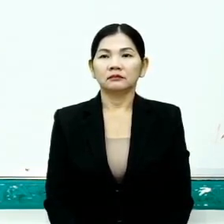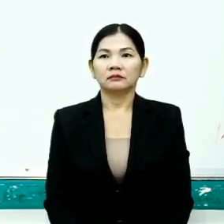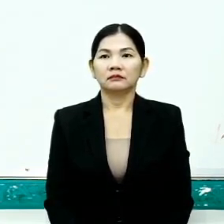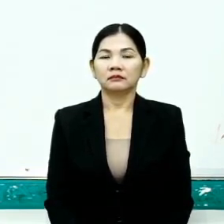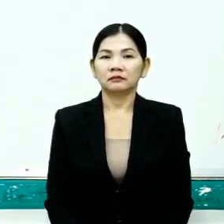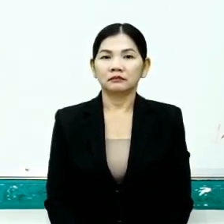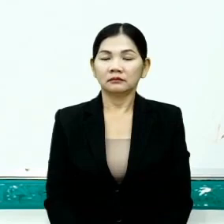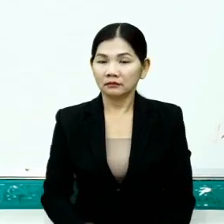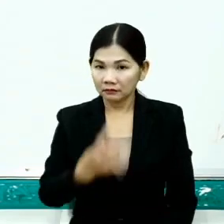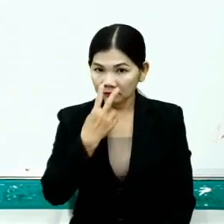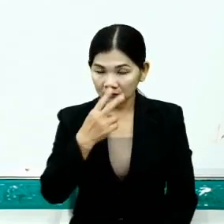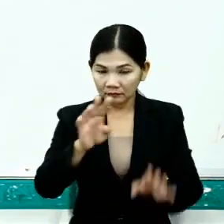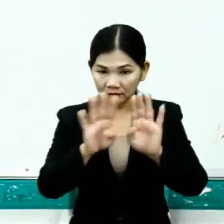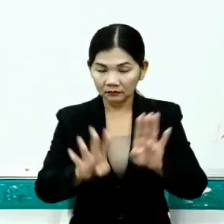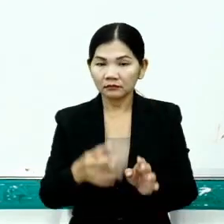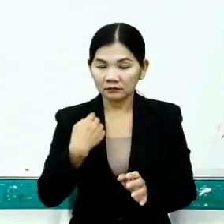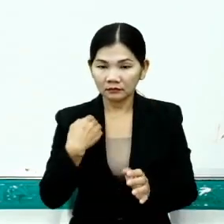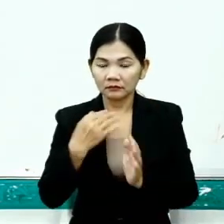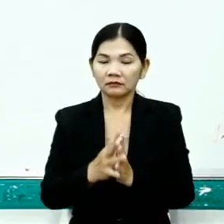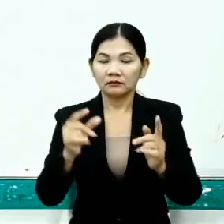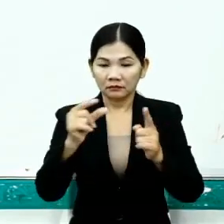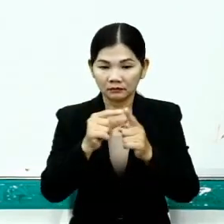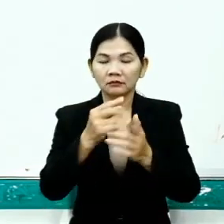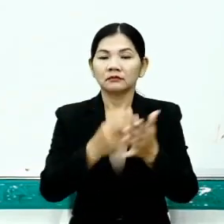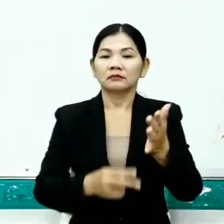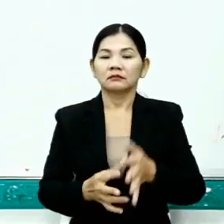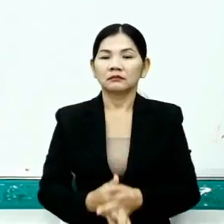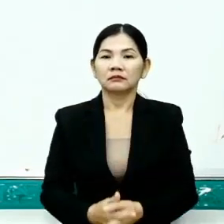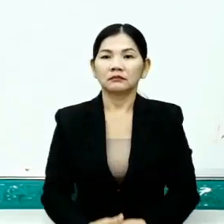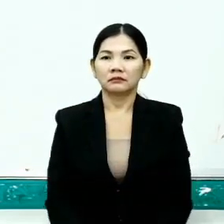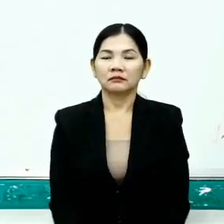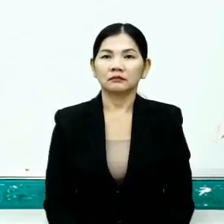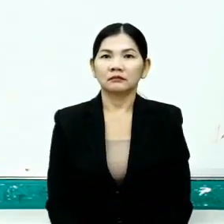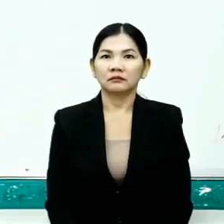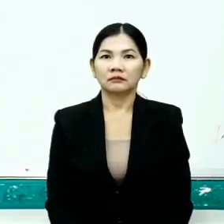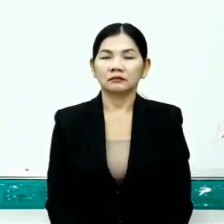Con mơ mà đã khiến ta thằng ngày đi nhạc rô miên bia vậy. Các lại.